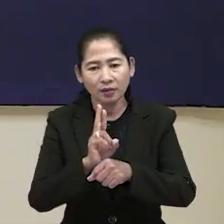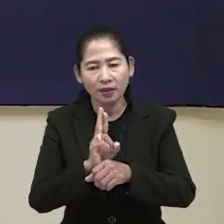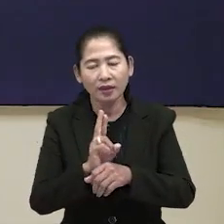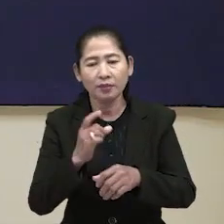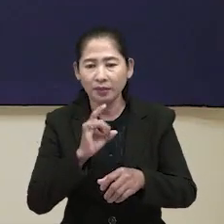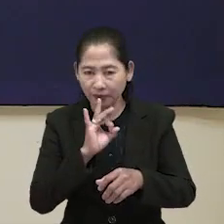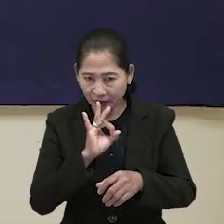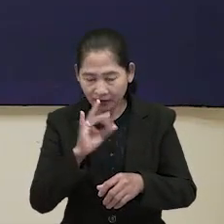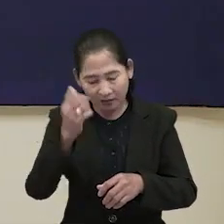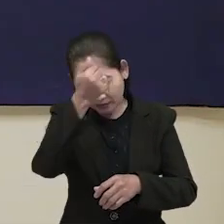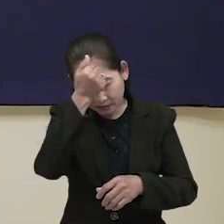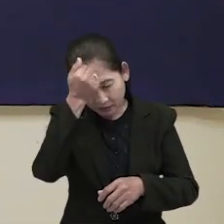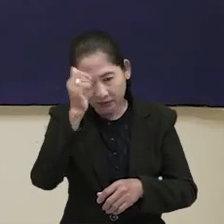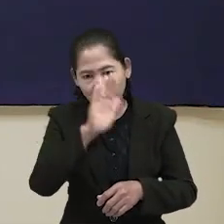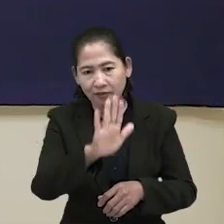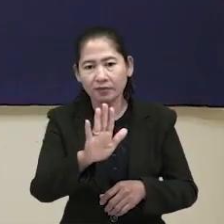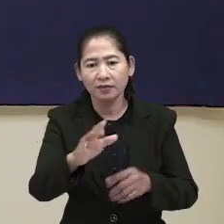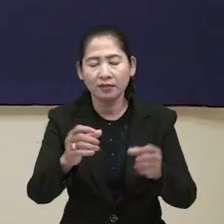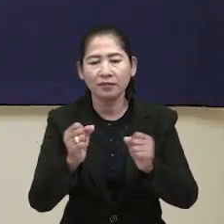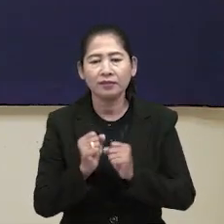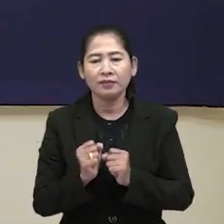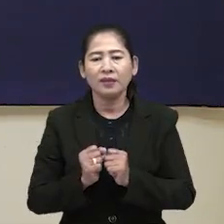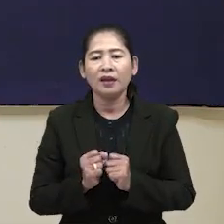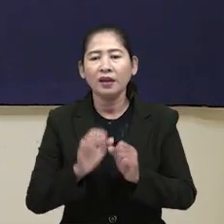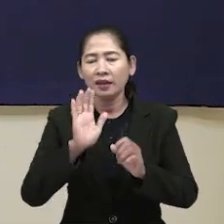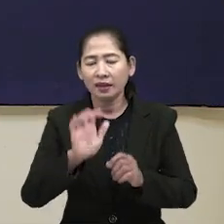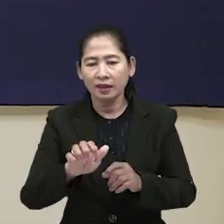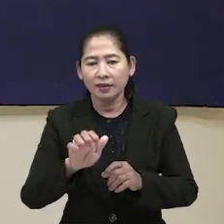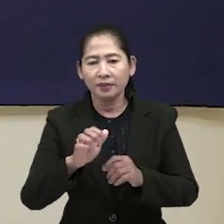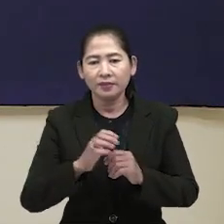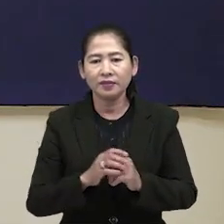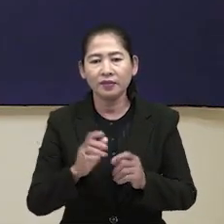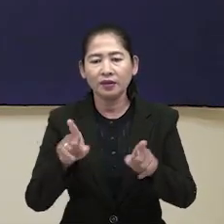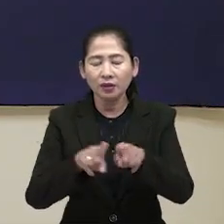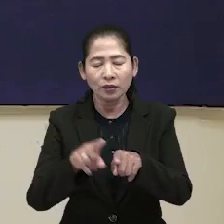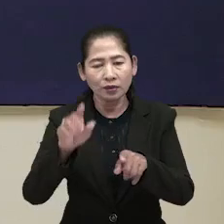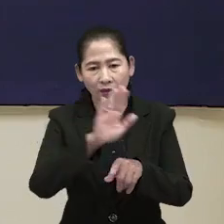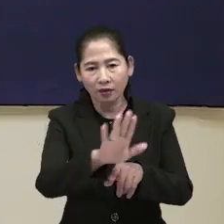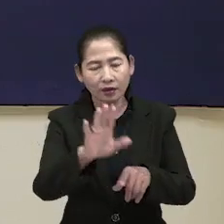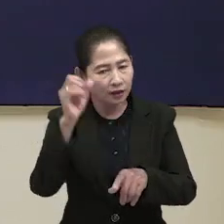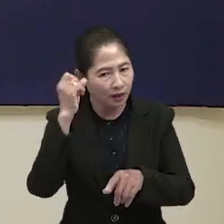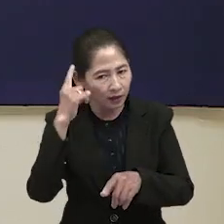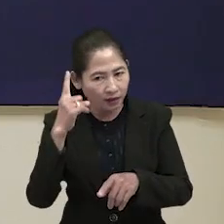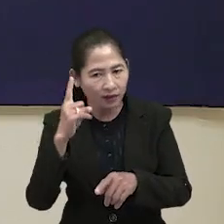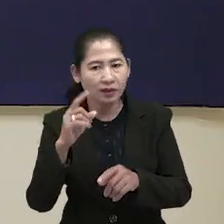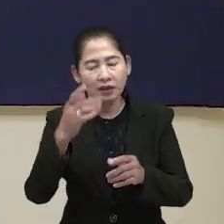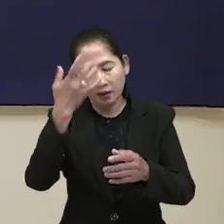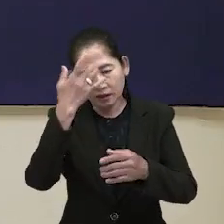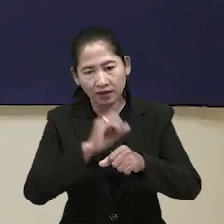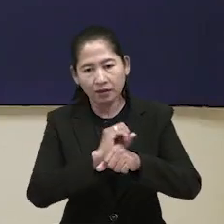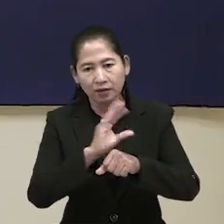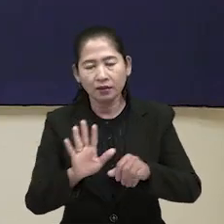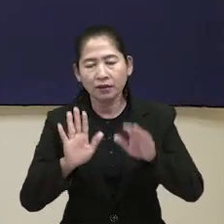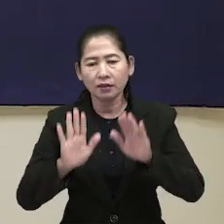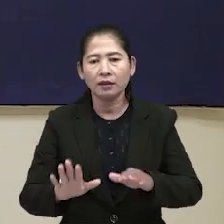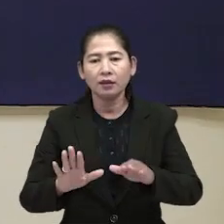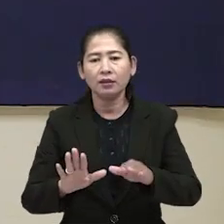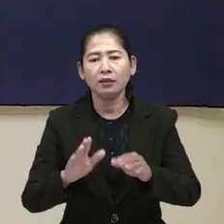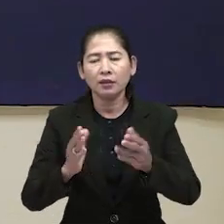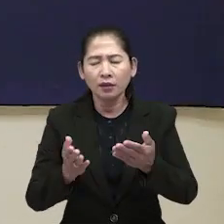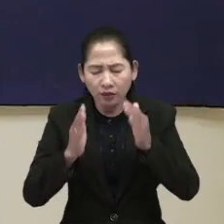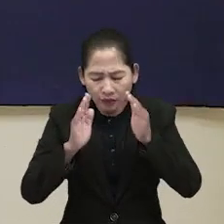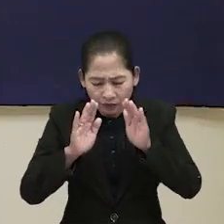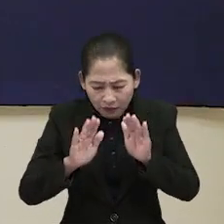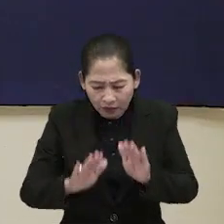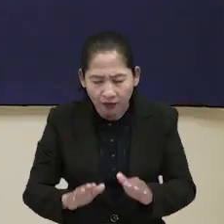cứ bật chỉ biến can được lực đó con chỉ khăng là con á. Chà, đây con đang hay tha chồng ngư khi đập làm bốn nơi tai bản toàn miệt thu sa